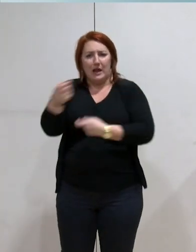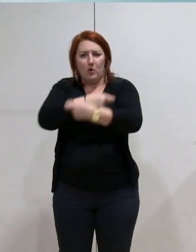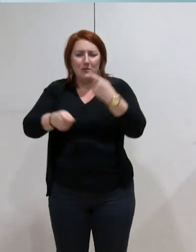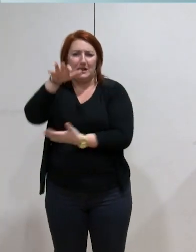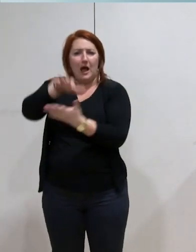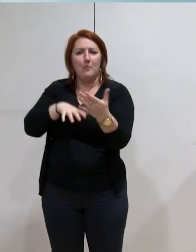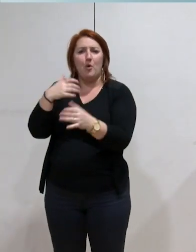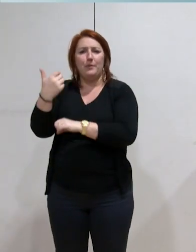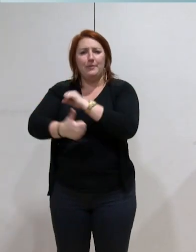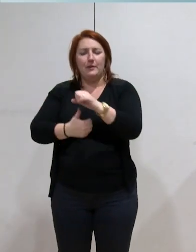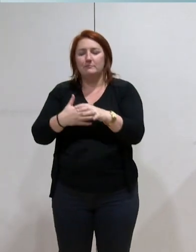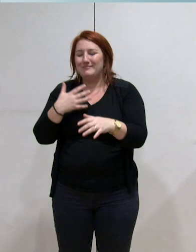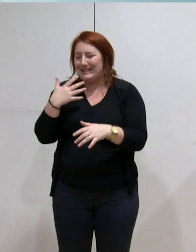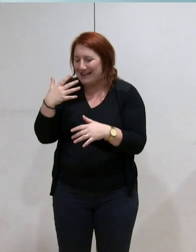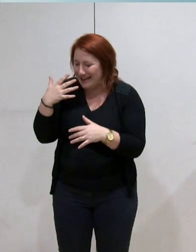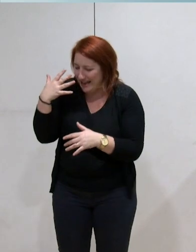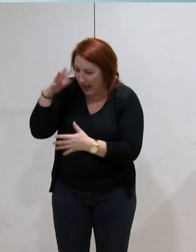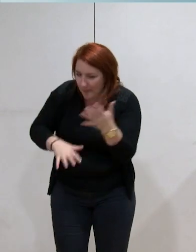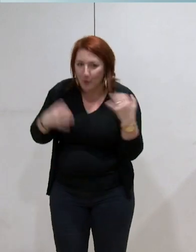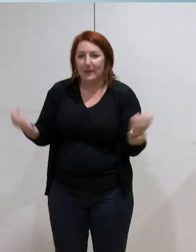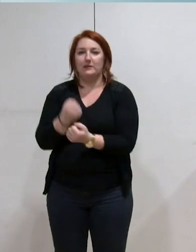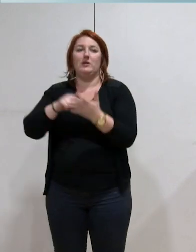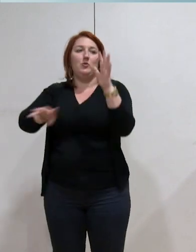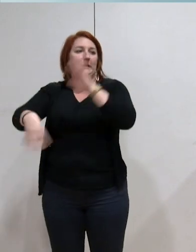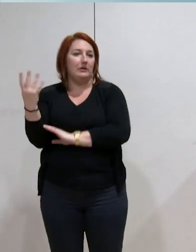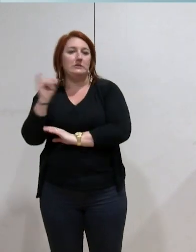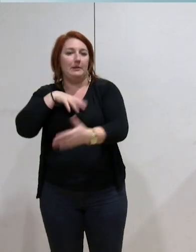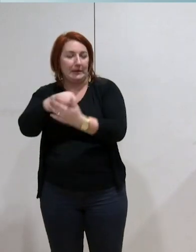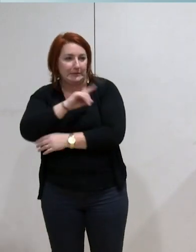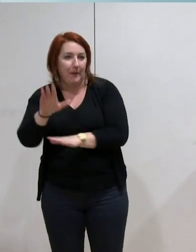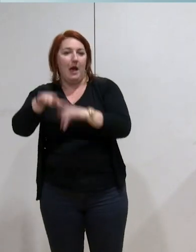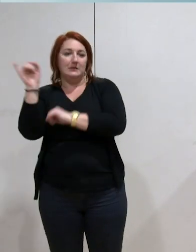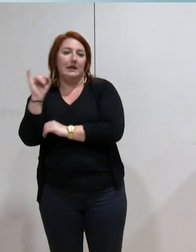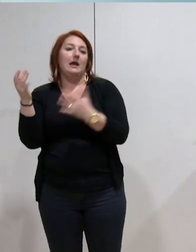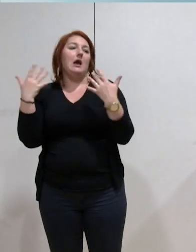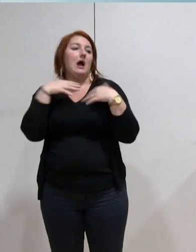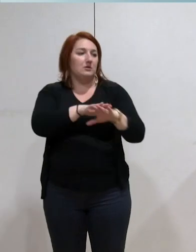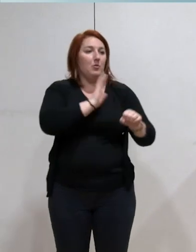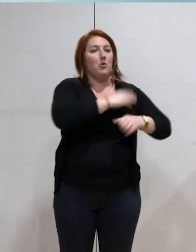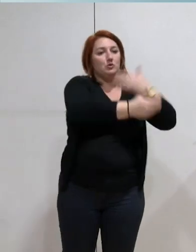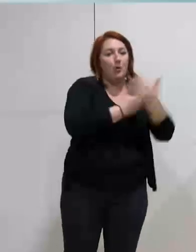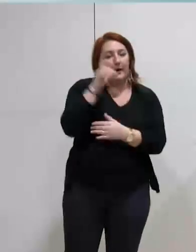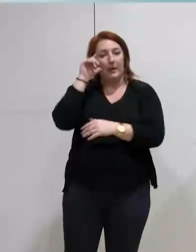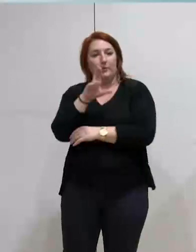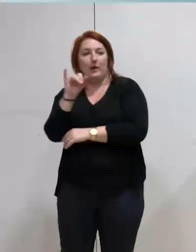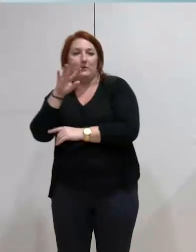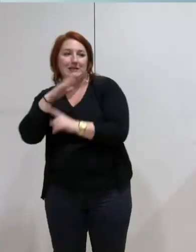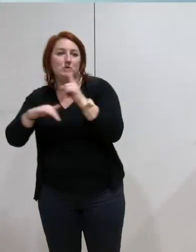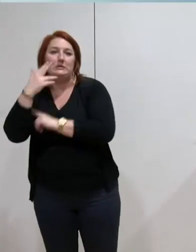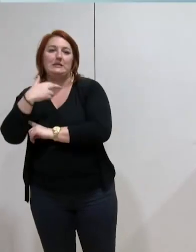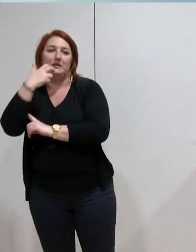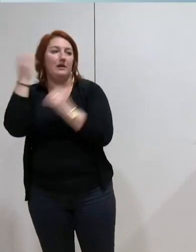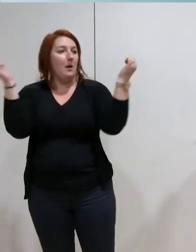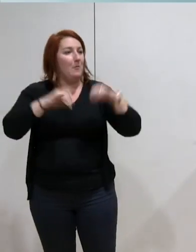2014 qui ne prend pas part au vote qui s'abstient qui vote qui s tien donc rassemblement de gauche et de progrès républicain udi société civile qui